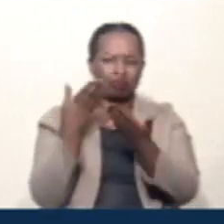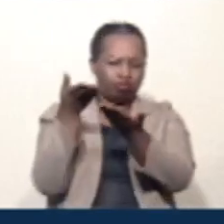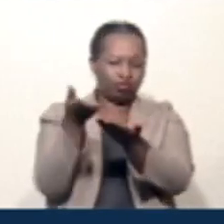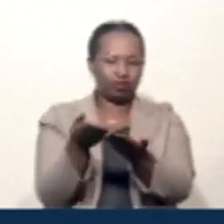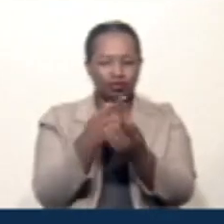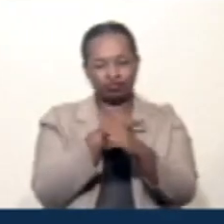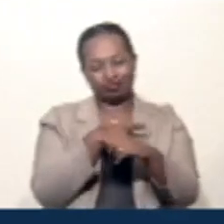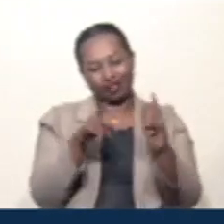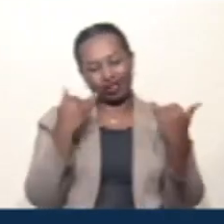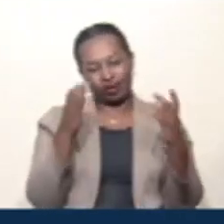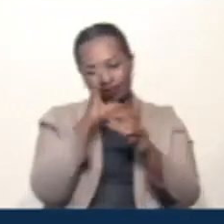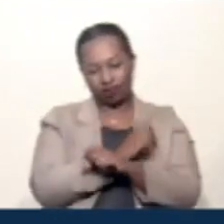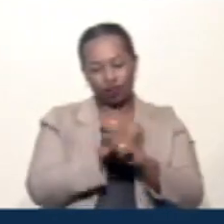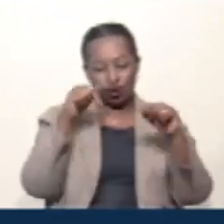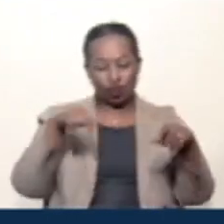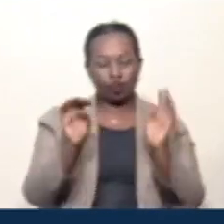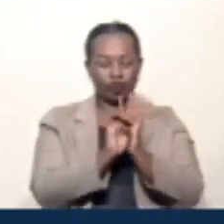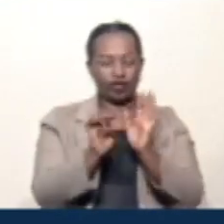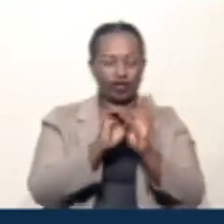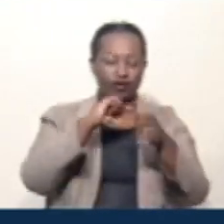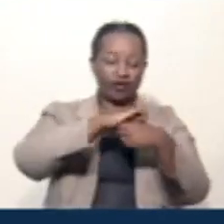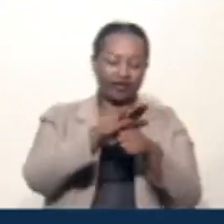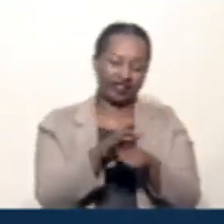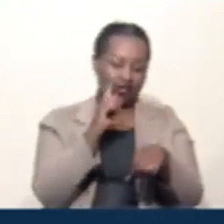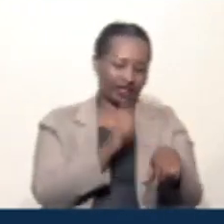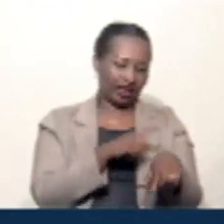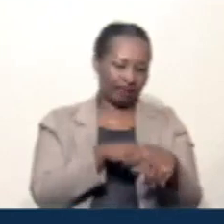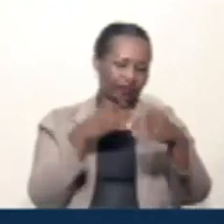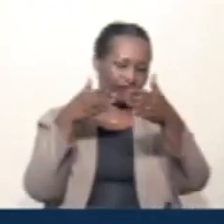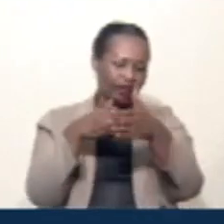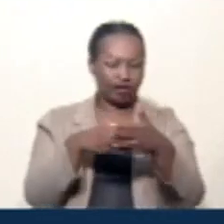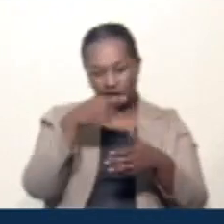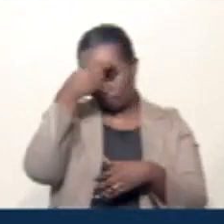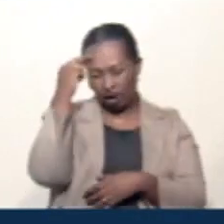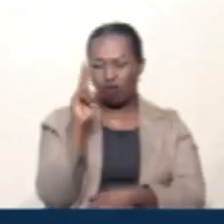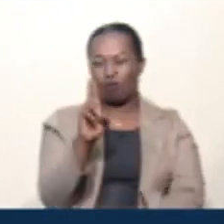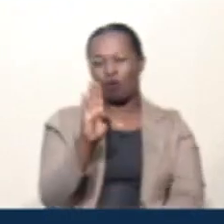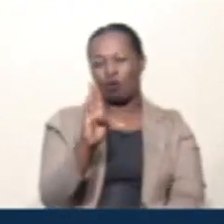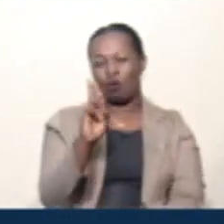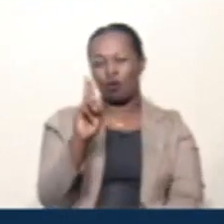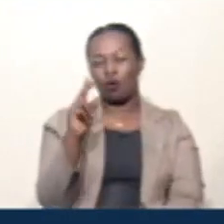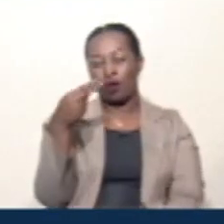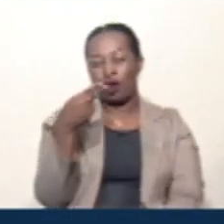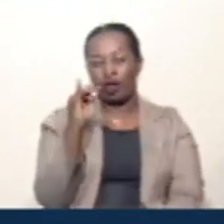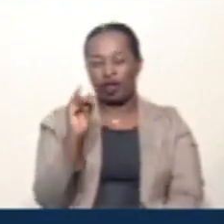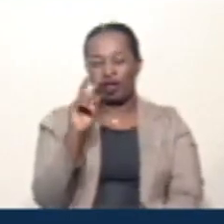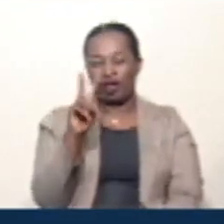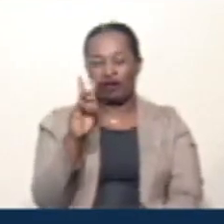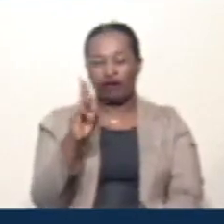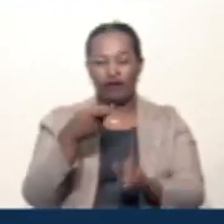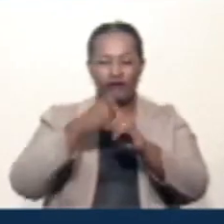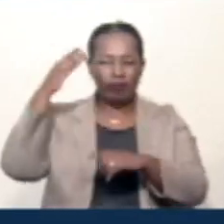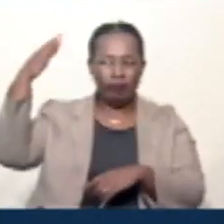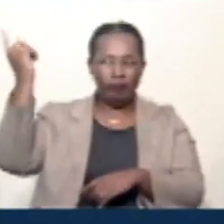imbogamizi, nk'ubu muri iyi korona twagize imbogamizi kubera ko ubuhivu butavaga hanze ngo buze inaha mu